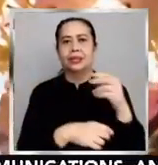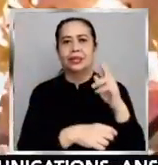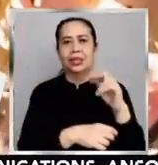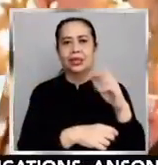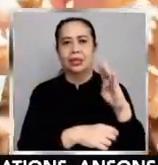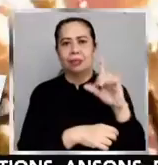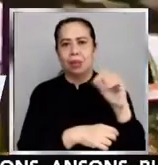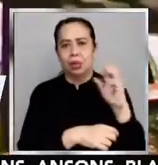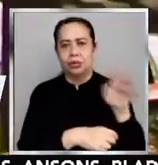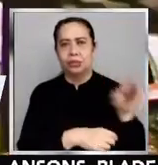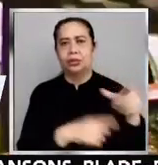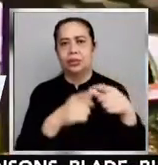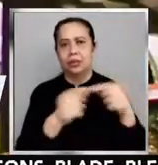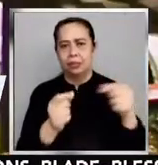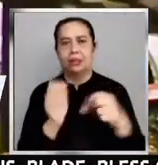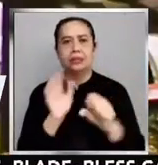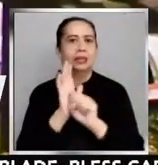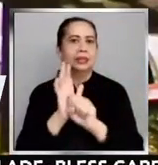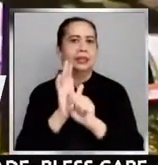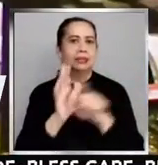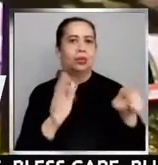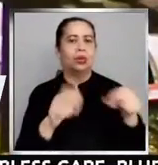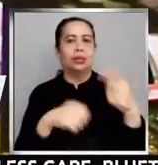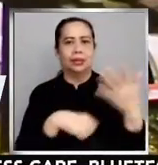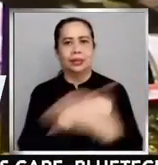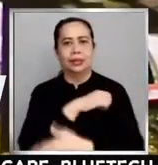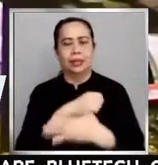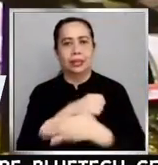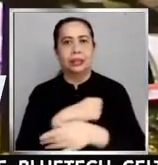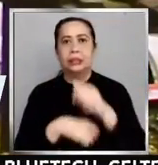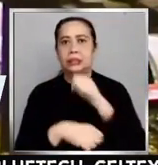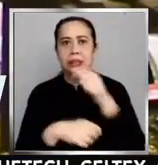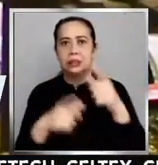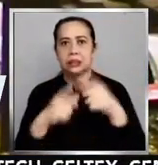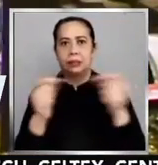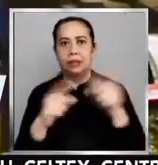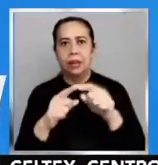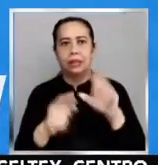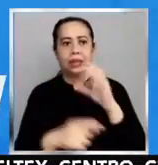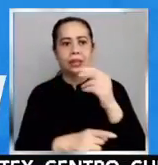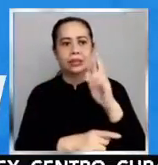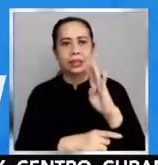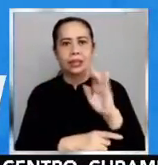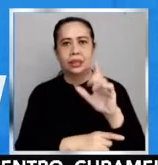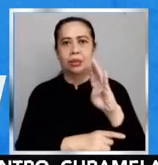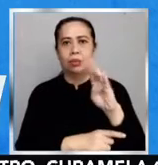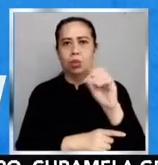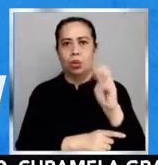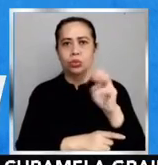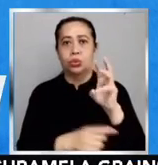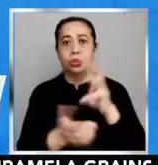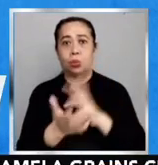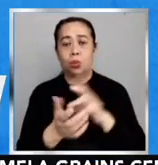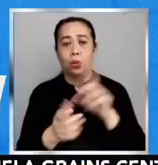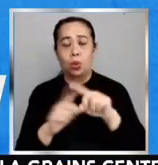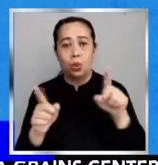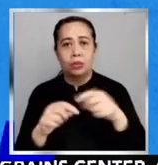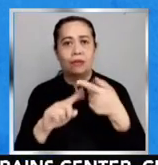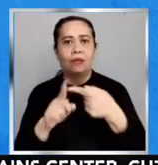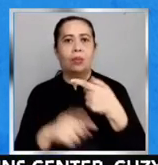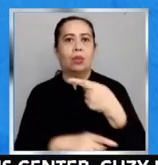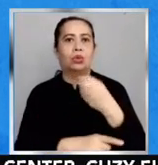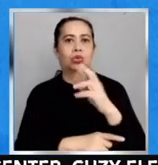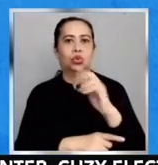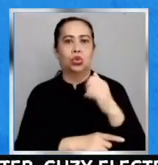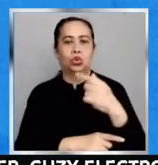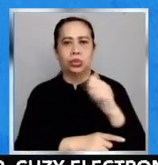ito ng naturang bansa. Pero alam nyo ba na hindi pala Japan ang kinikilalang cherry blossom capital mundo, kundi ang Macon, Georgia na mayroong 300,000